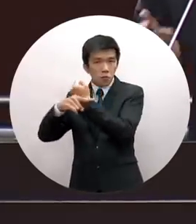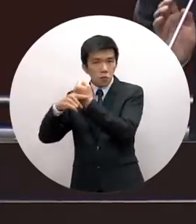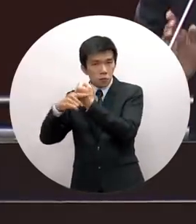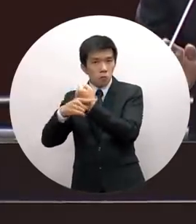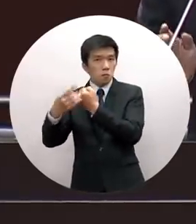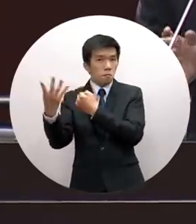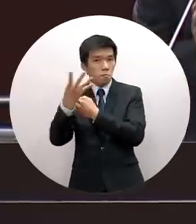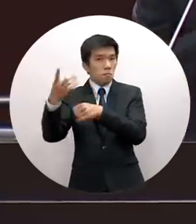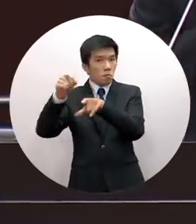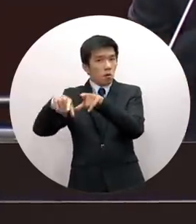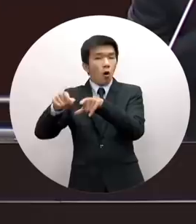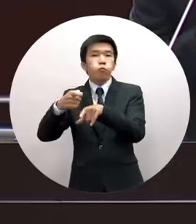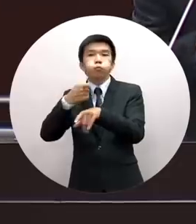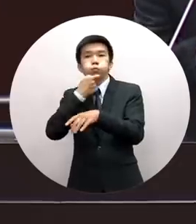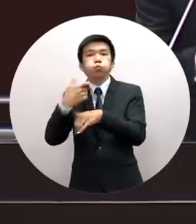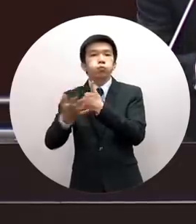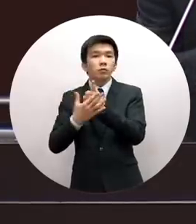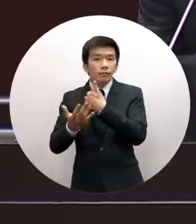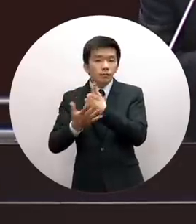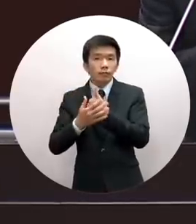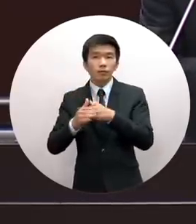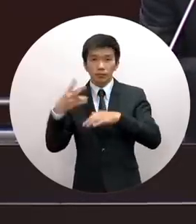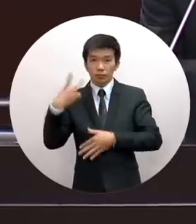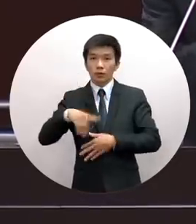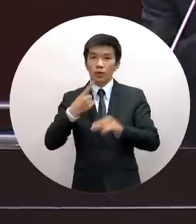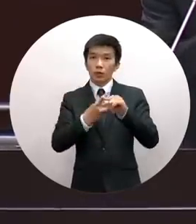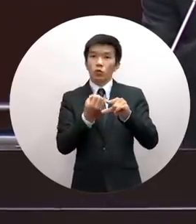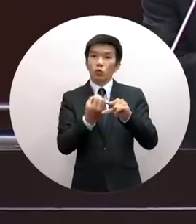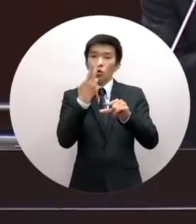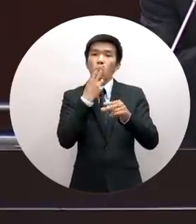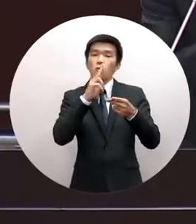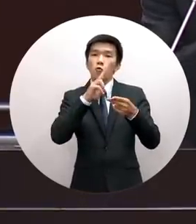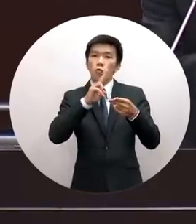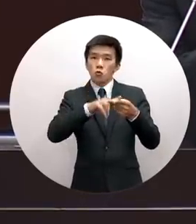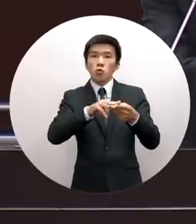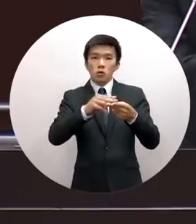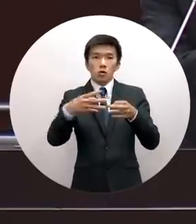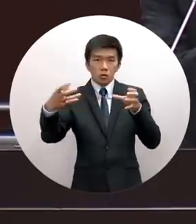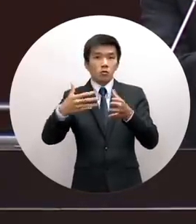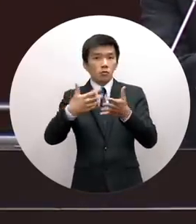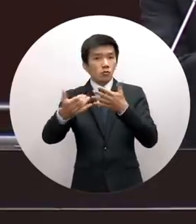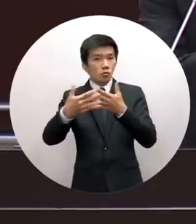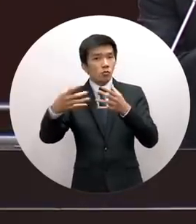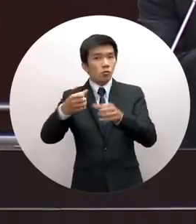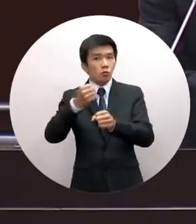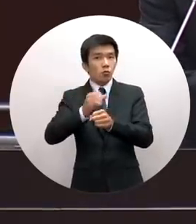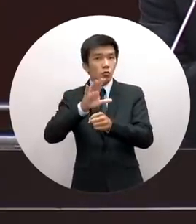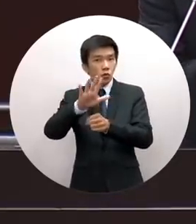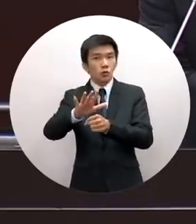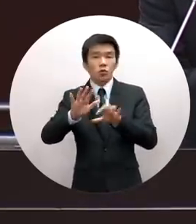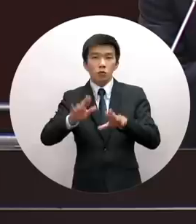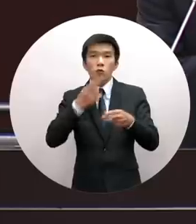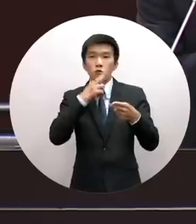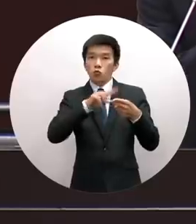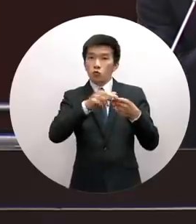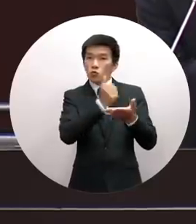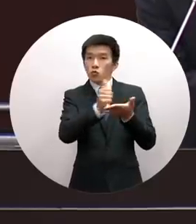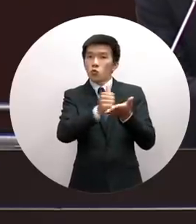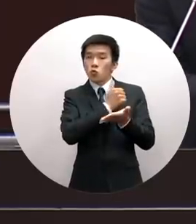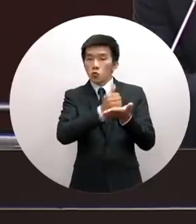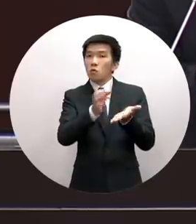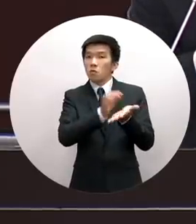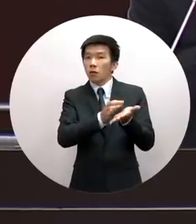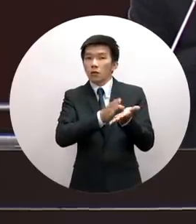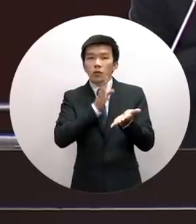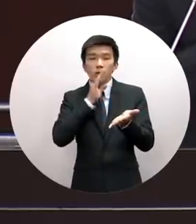第一个，不止这样，院长还要求我们跟中华邮政配合，针对因为中华邮政的那一个宅配的价格比较好，那而